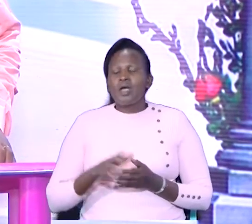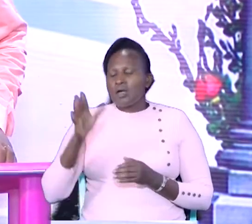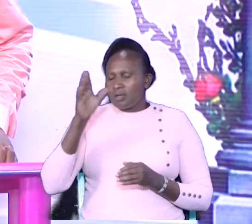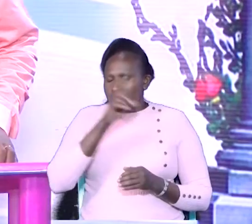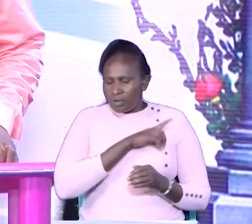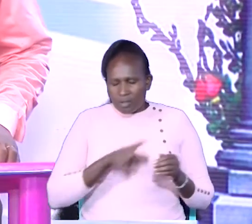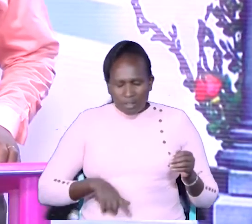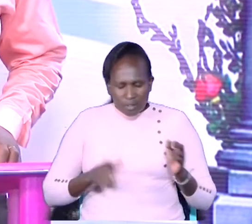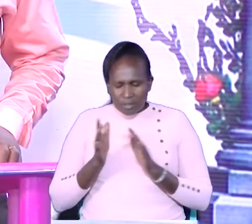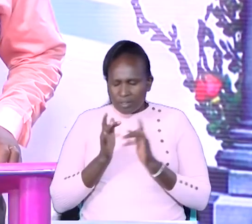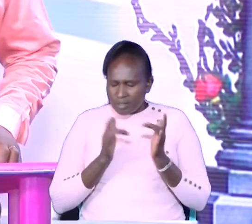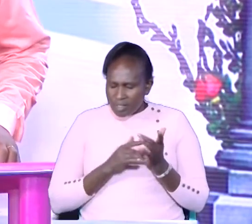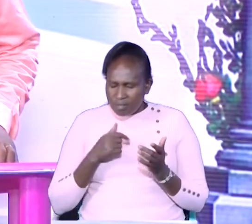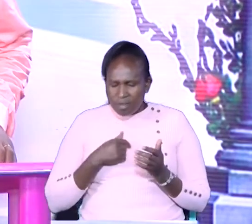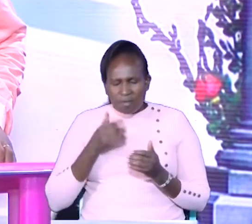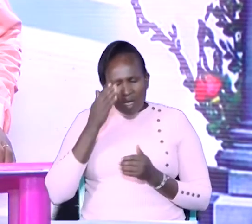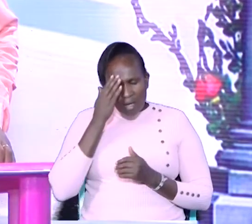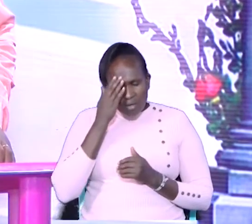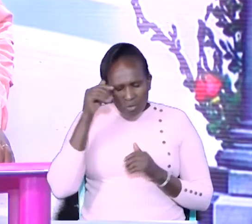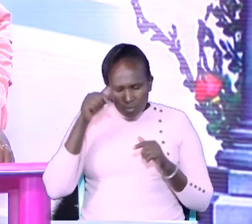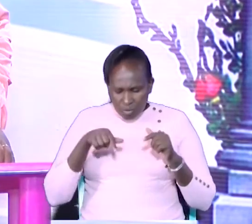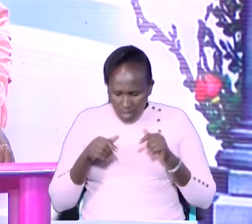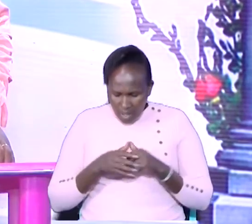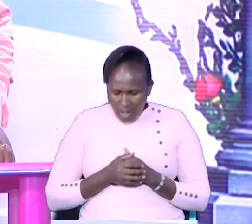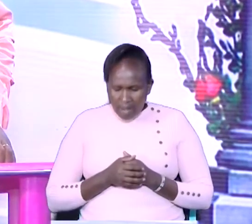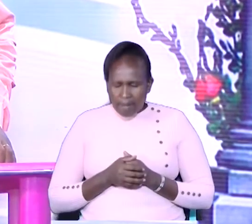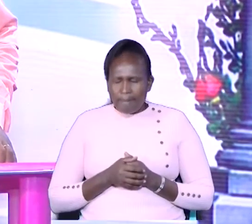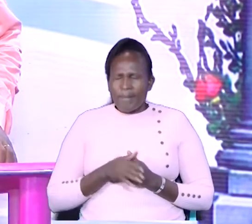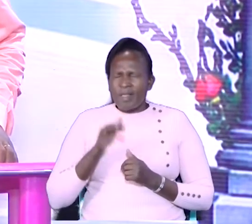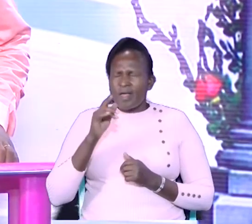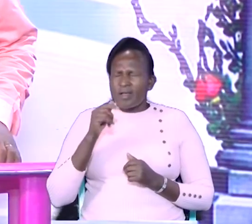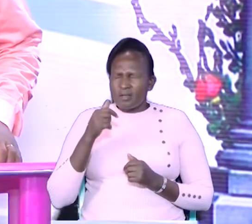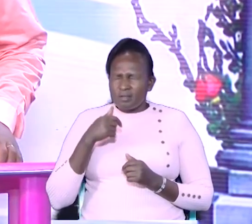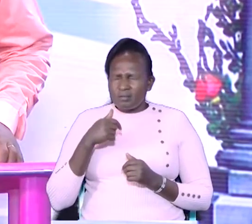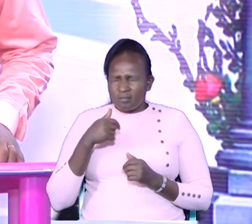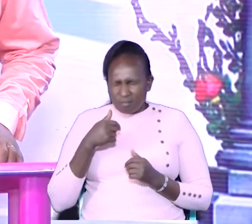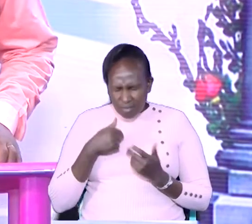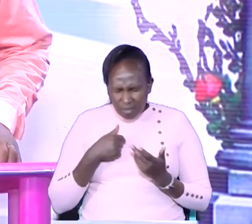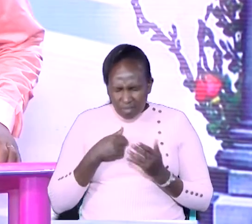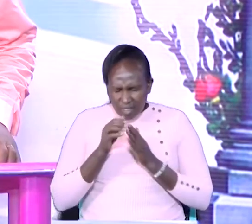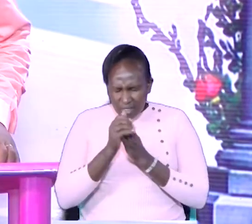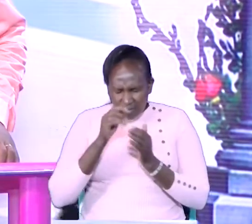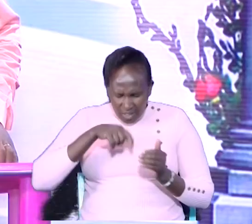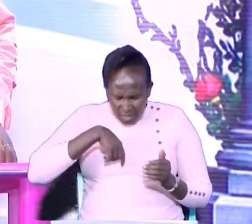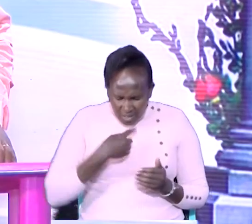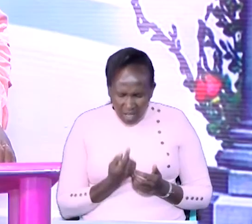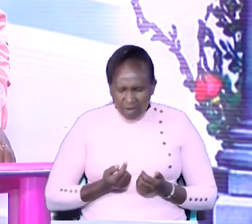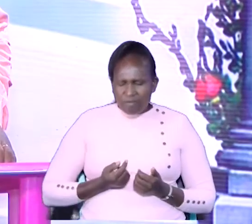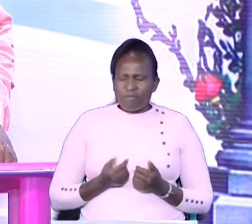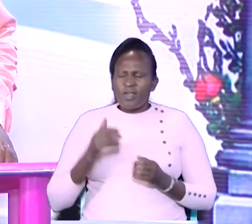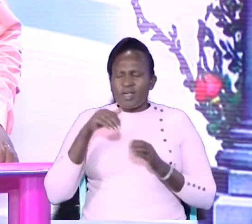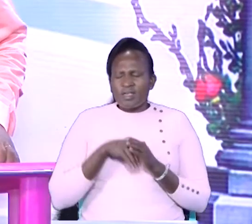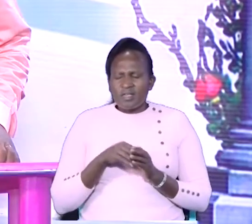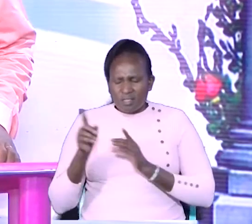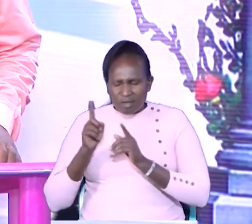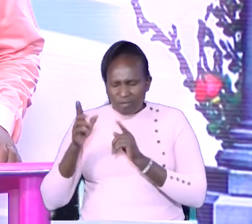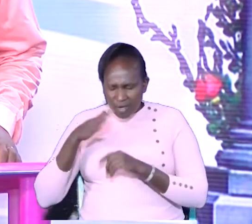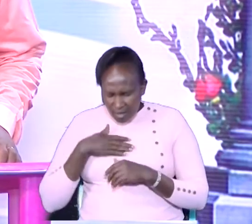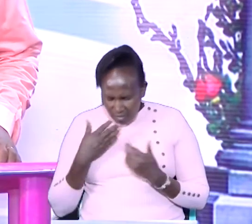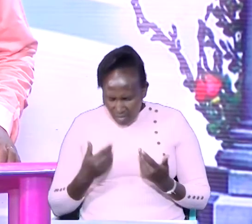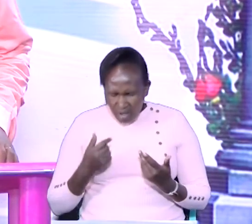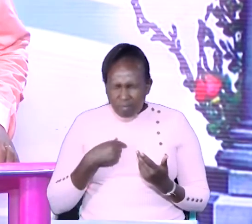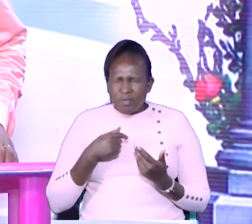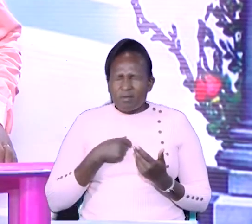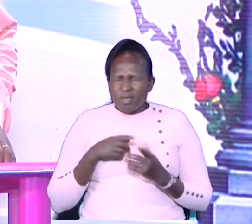Yesu, nimetambua siku ya leo ya kwamba nimekuwa nikijiongoza katika safari yangu,